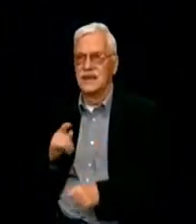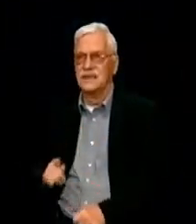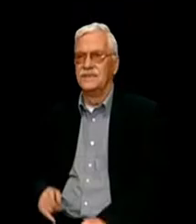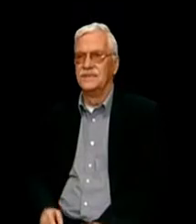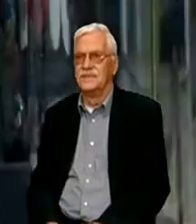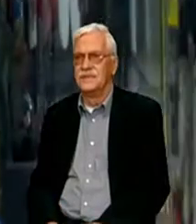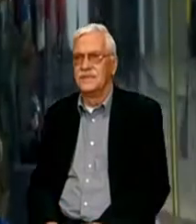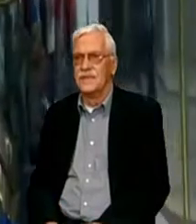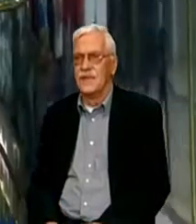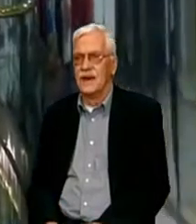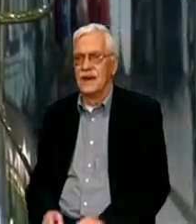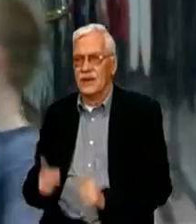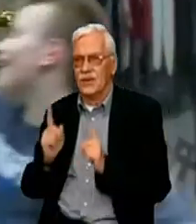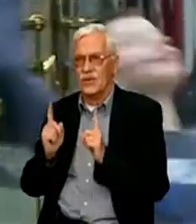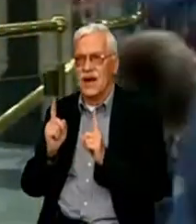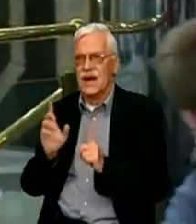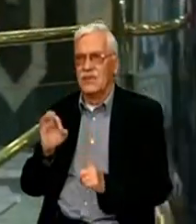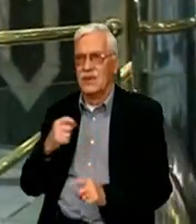łamaga.